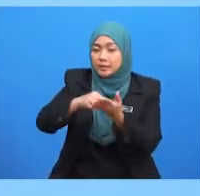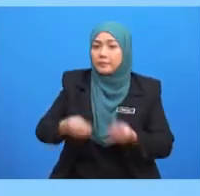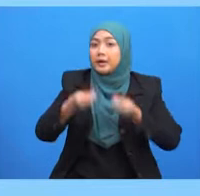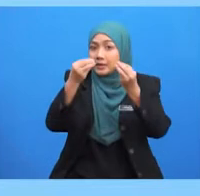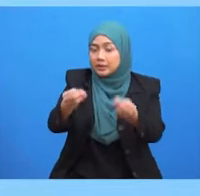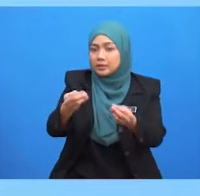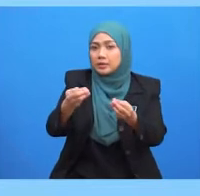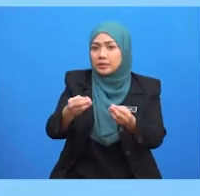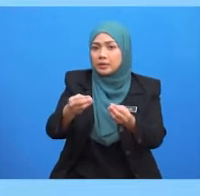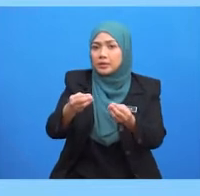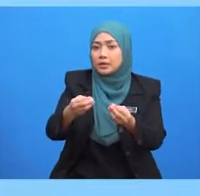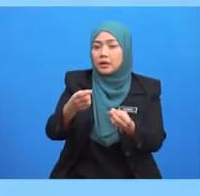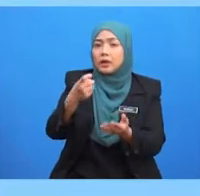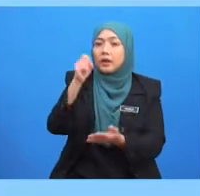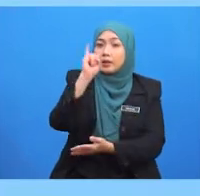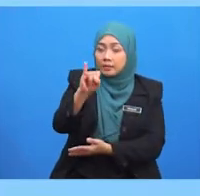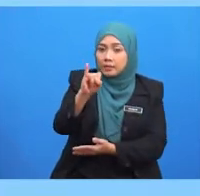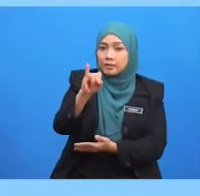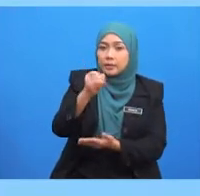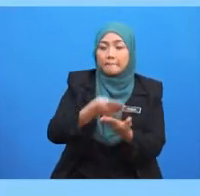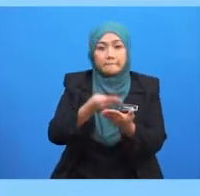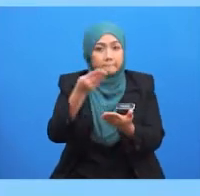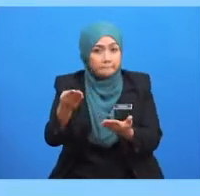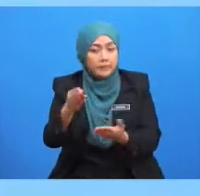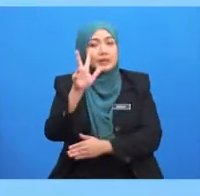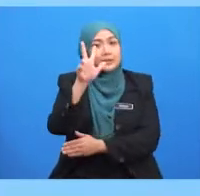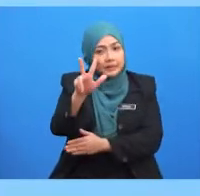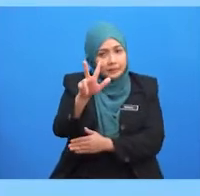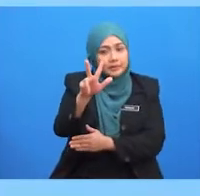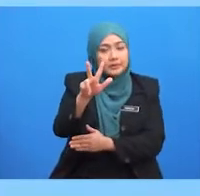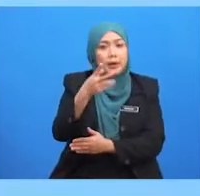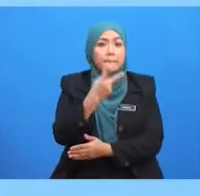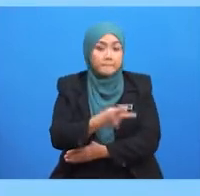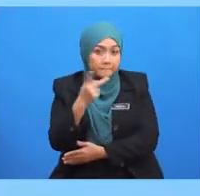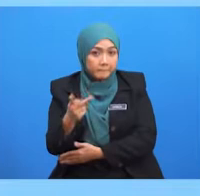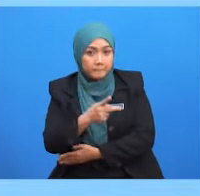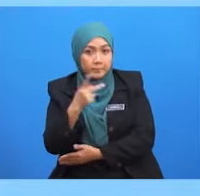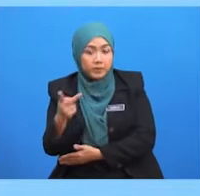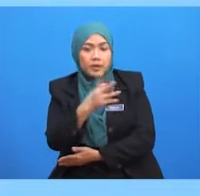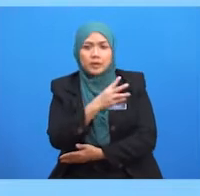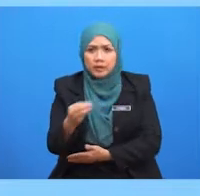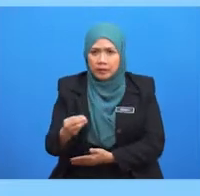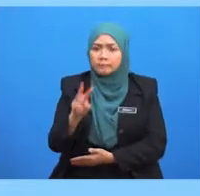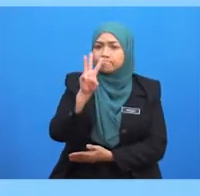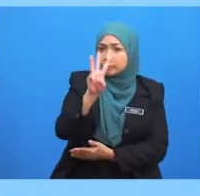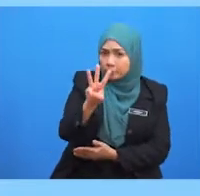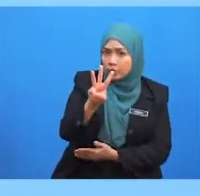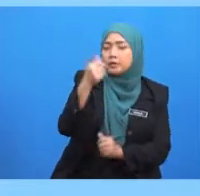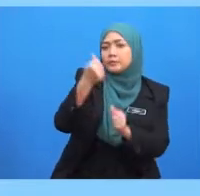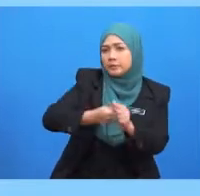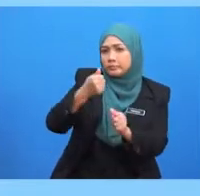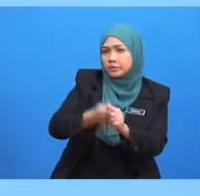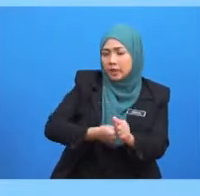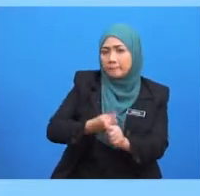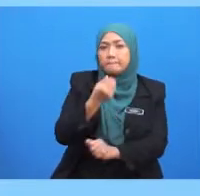indeks perbelanjaan bagi tiga komponen beserta bomber bagi setiap